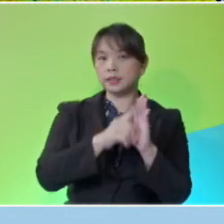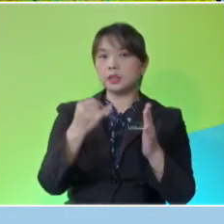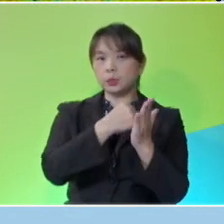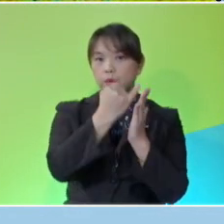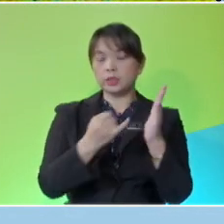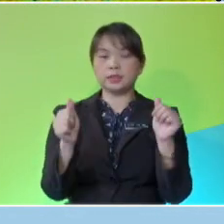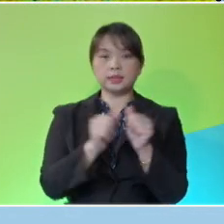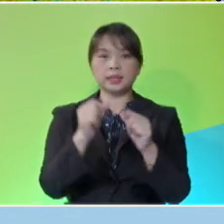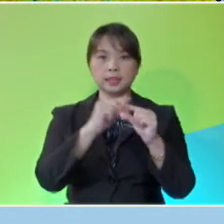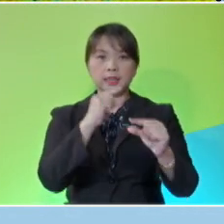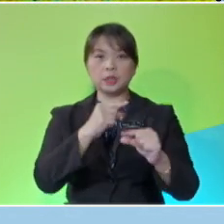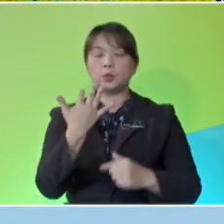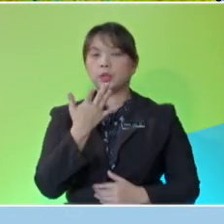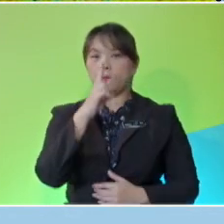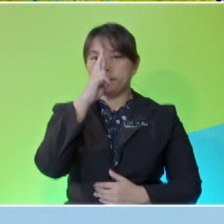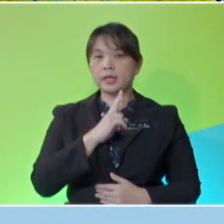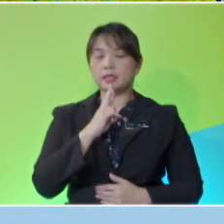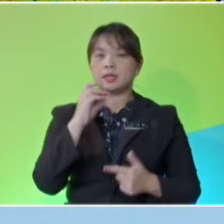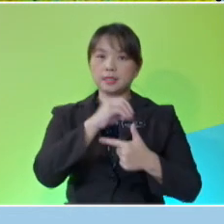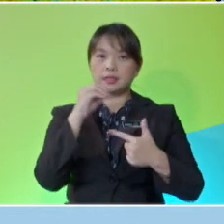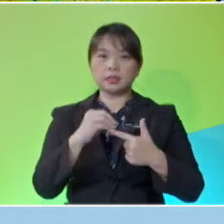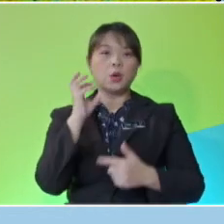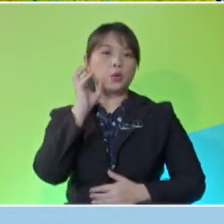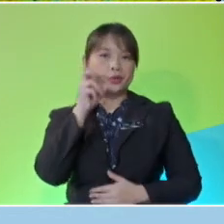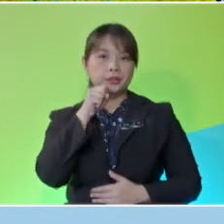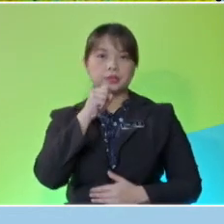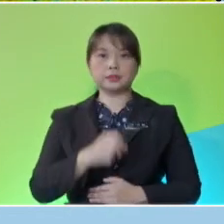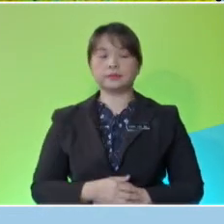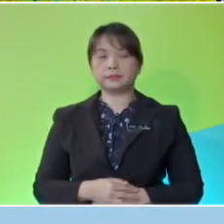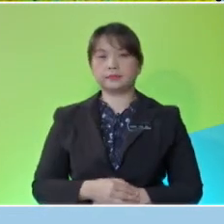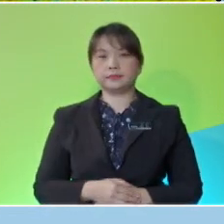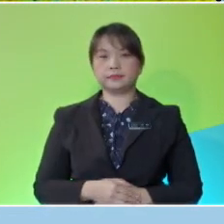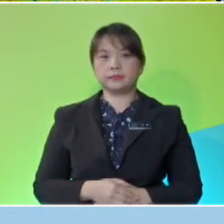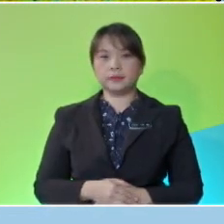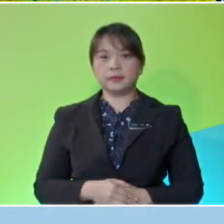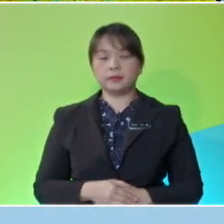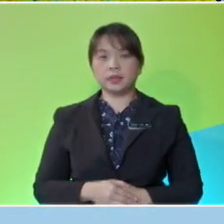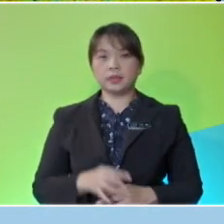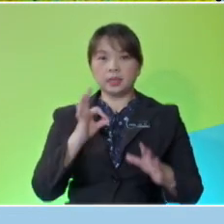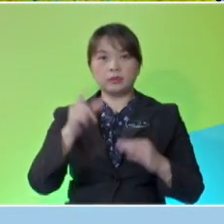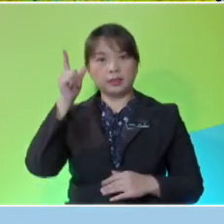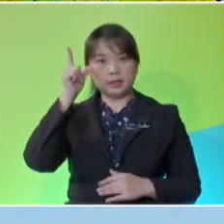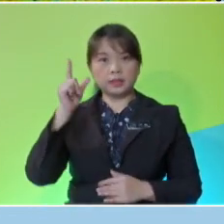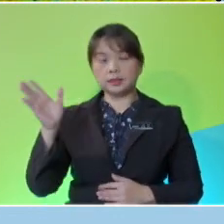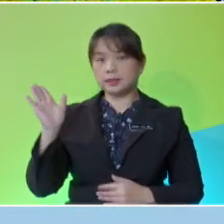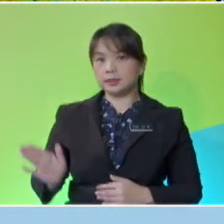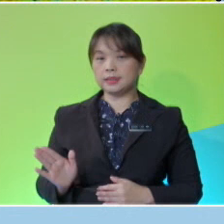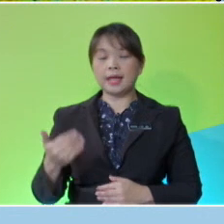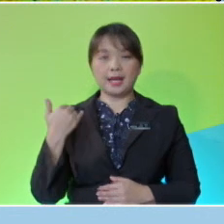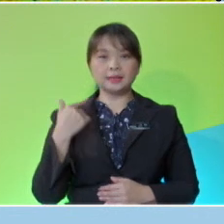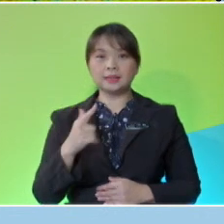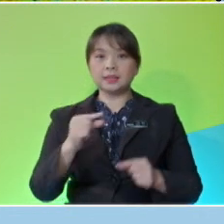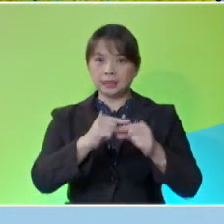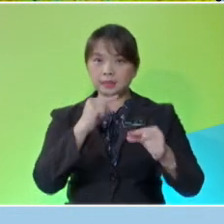merah atau orange Oke kalau dilihat di dalam peta dapat ditunjukkan lah di situ terdapat garisan-garisan